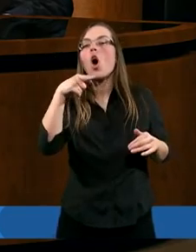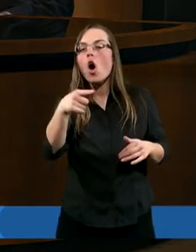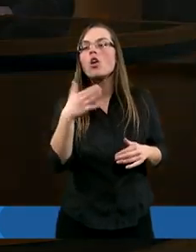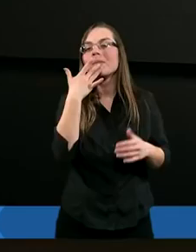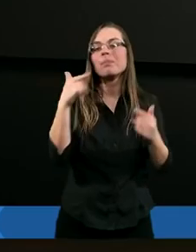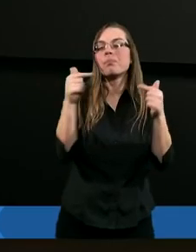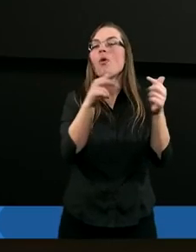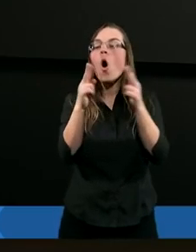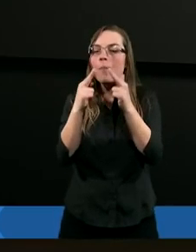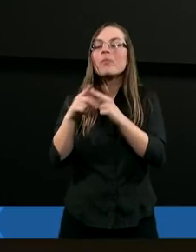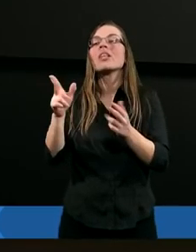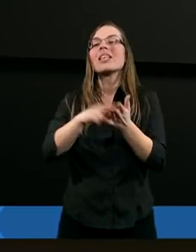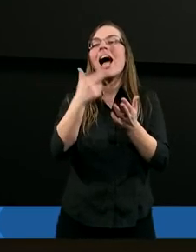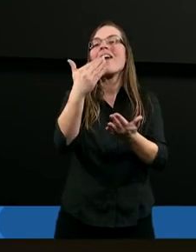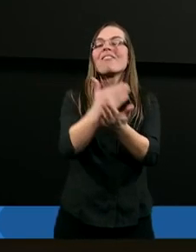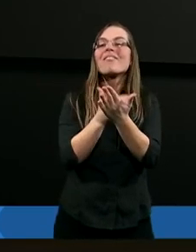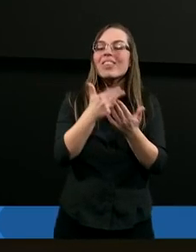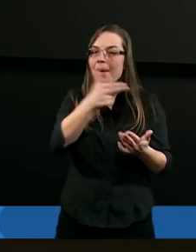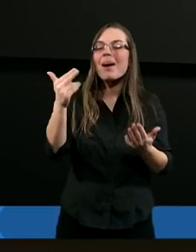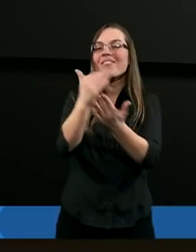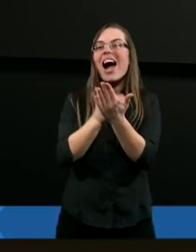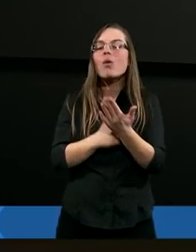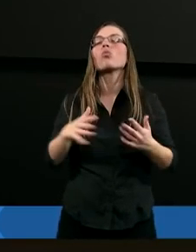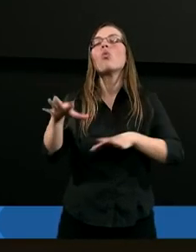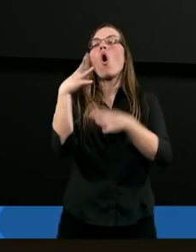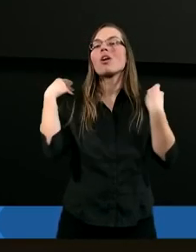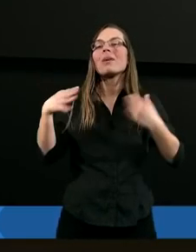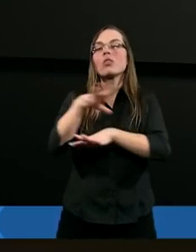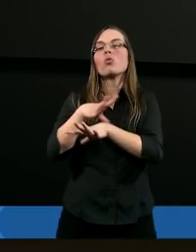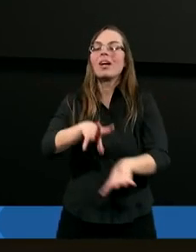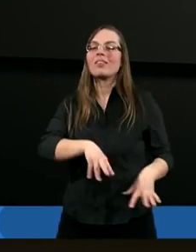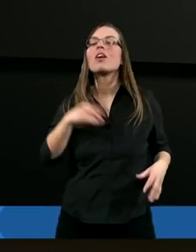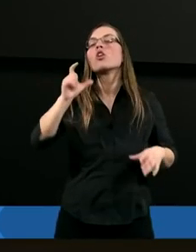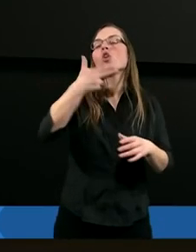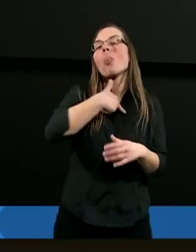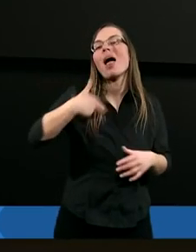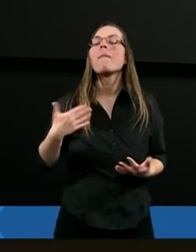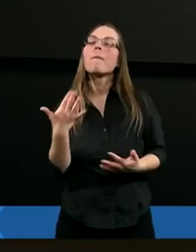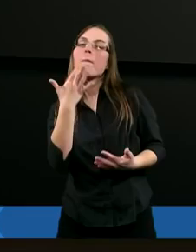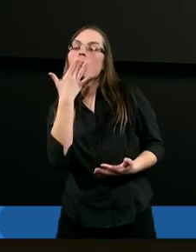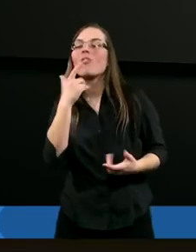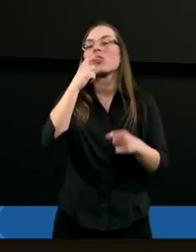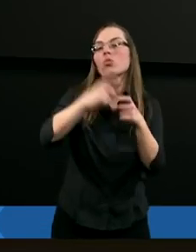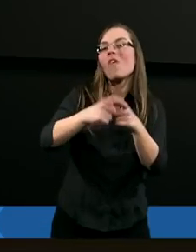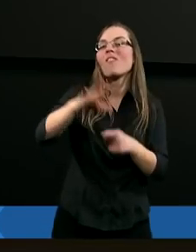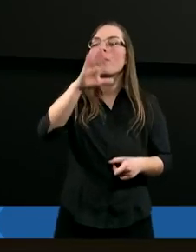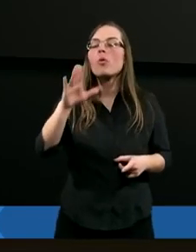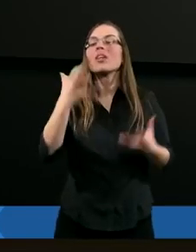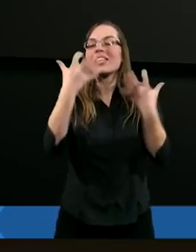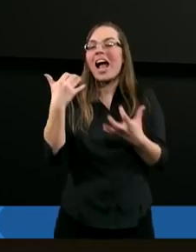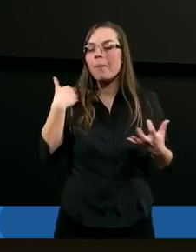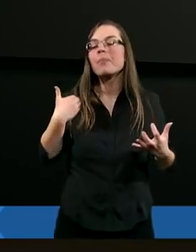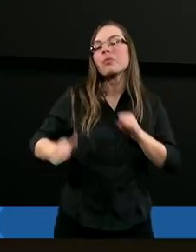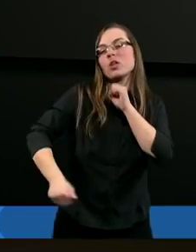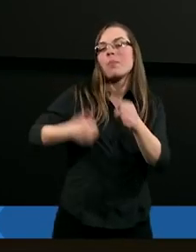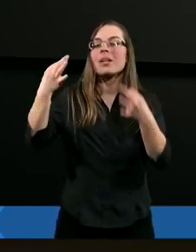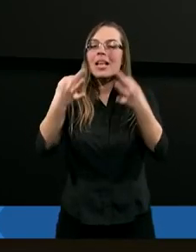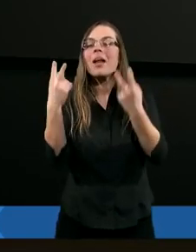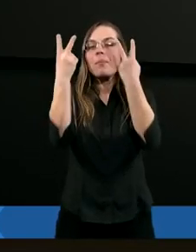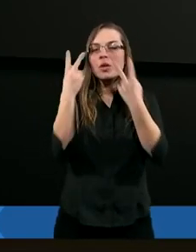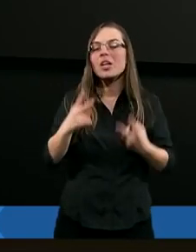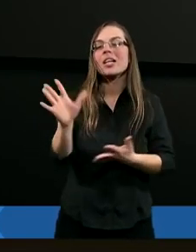tym na temat warunków otrzymania Ducha Świętego. Co nam mówi Słowo Boże? Chciałbym, żebyśmy